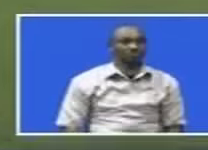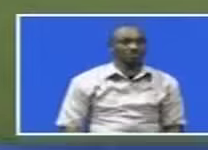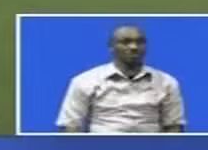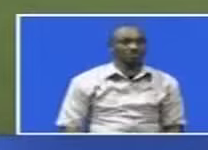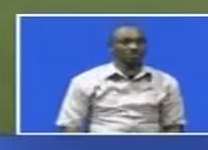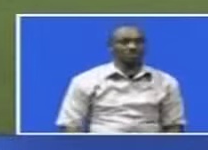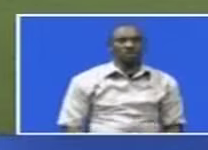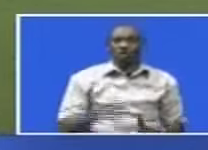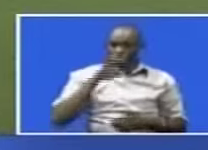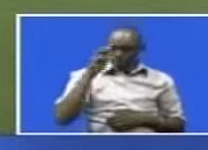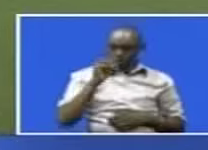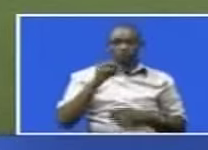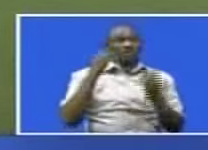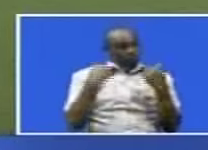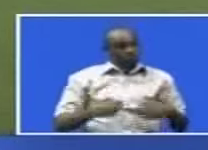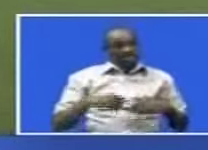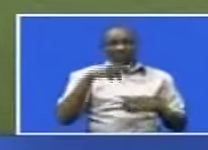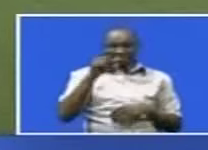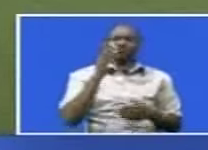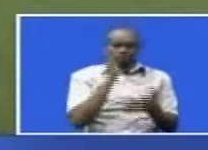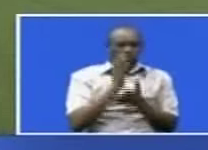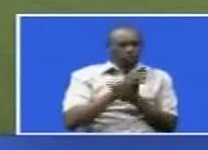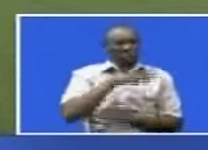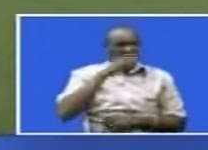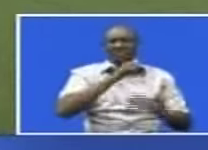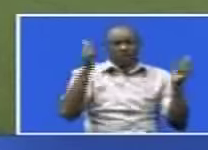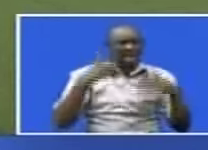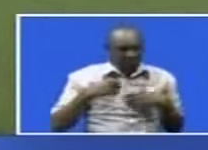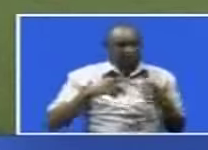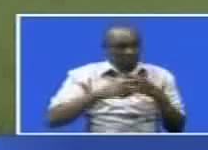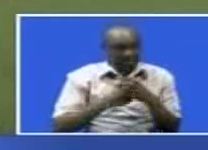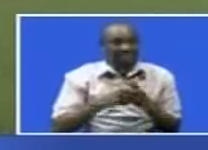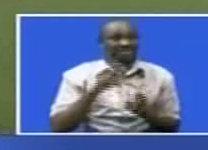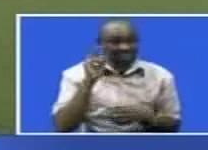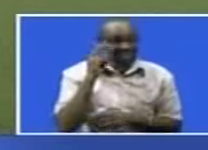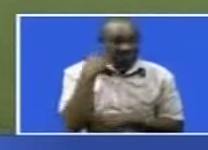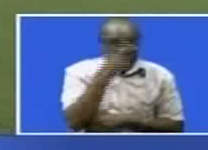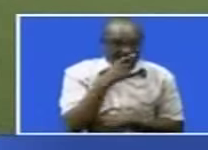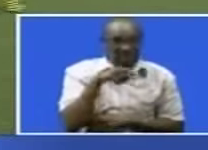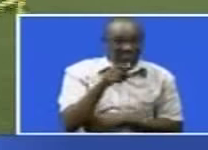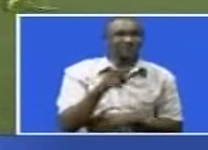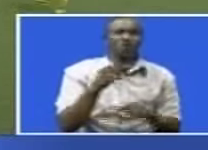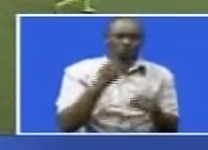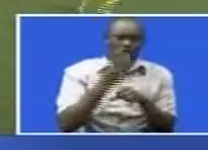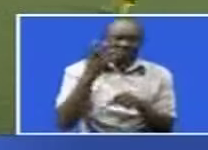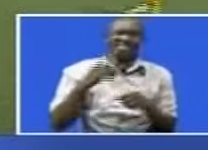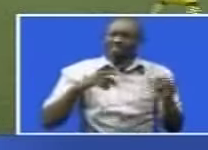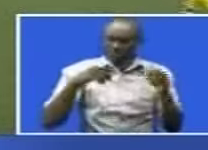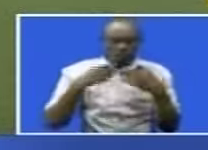Muhoroni Youth waliingia katika mechi ya leo wakiwa katika fomu nzuri zaidi tangu kuanza kwa mkondo wa pili kutofungwa katika mechi 14